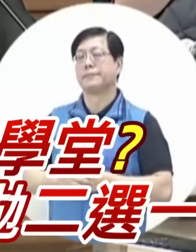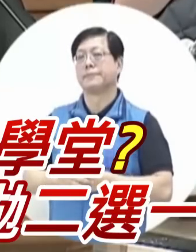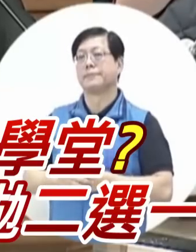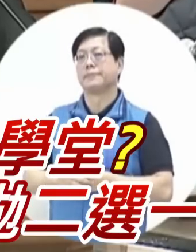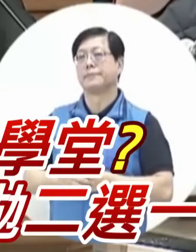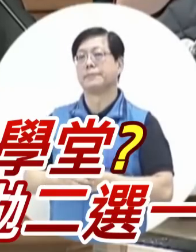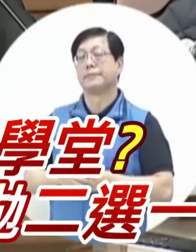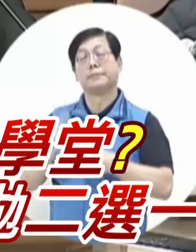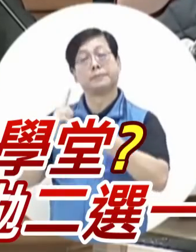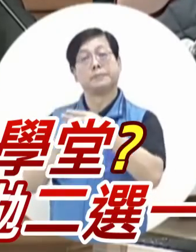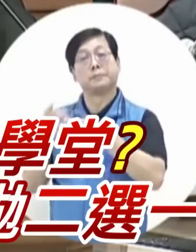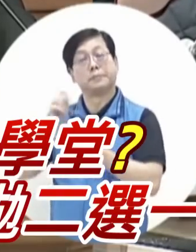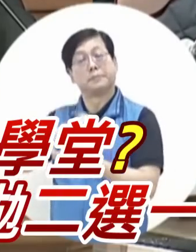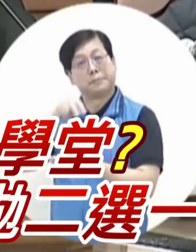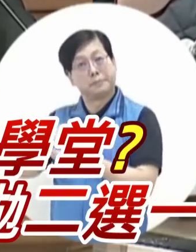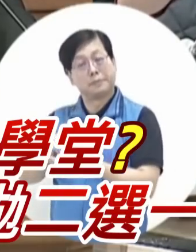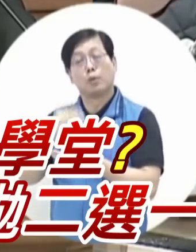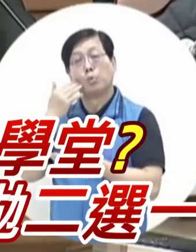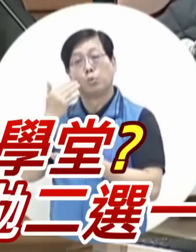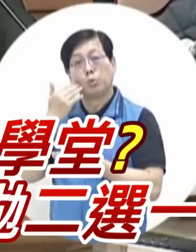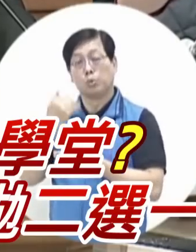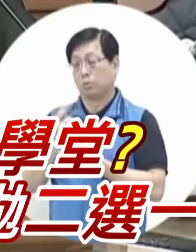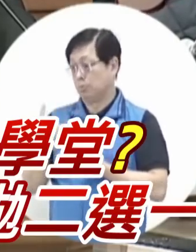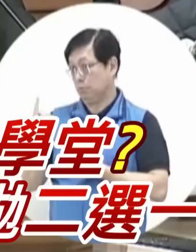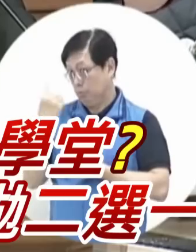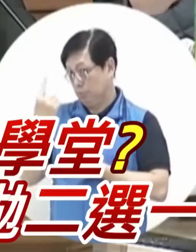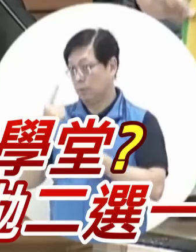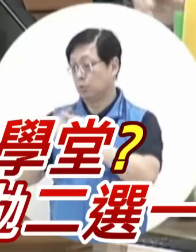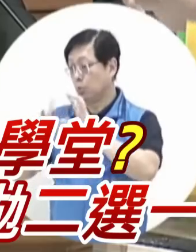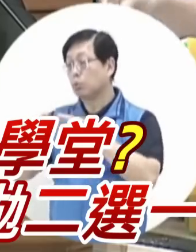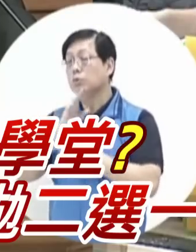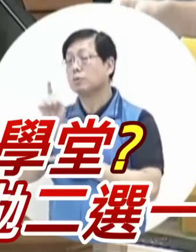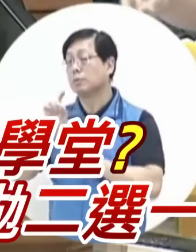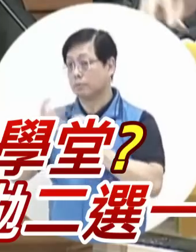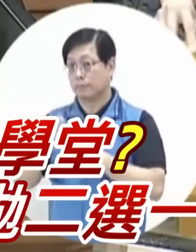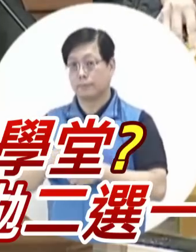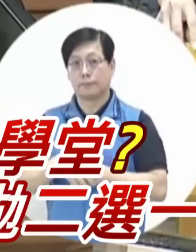哈主权独立的国家，如果说一个中国的话，指的是哪一国？